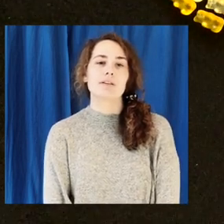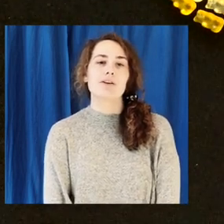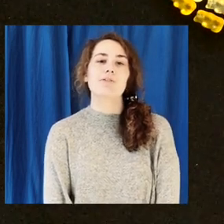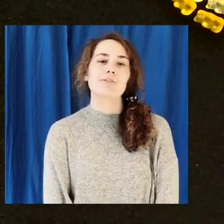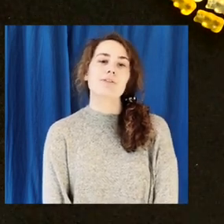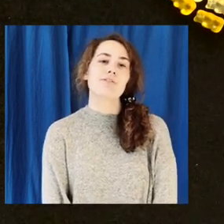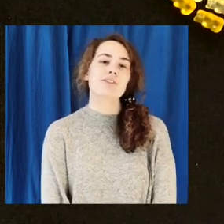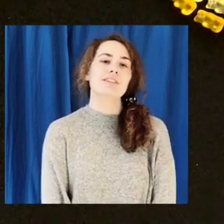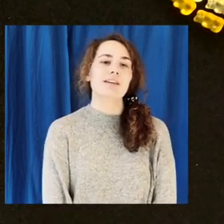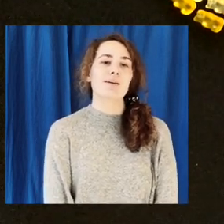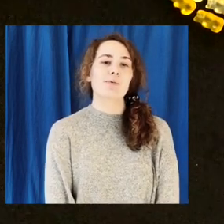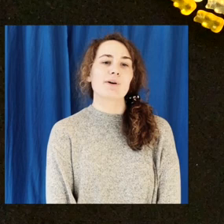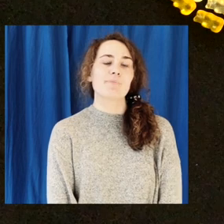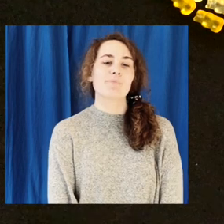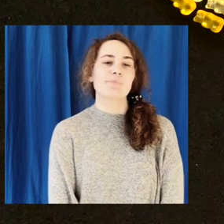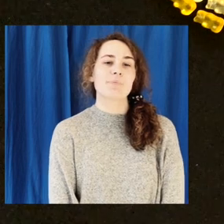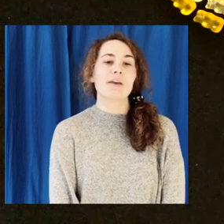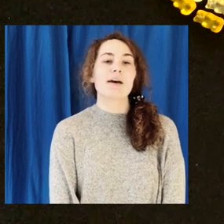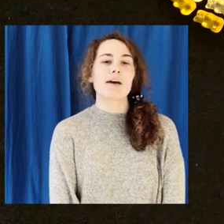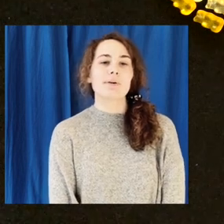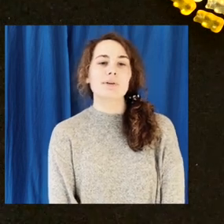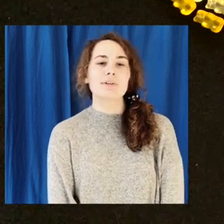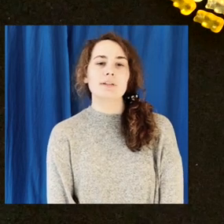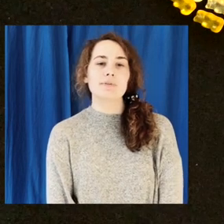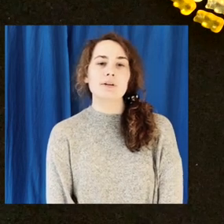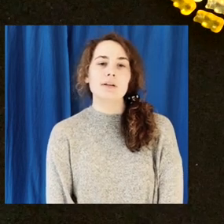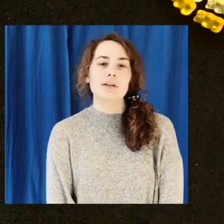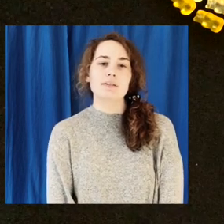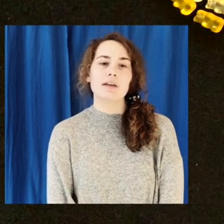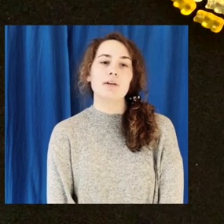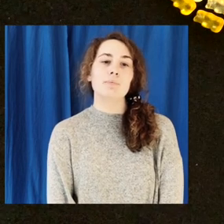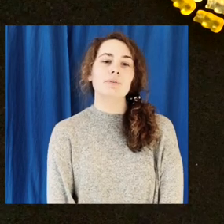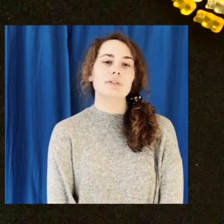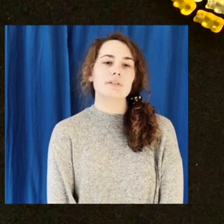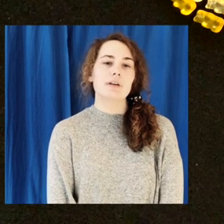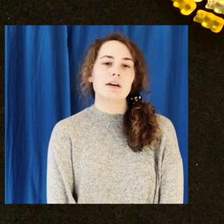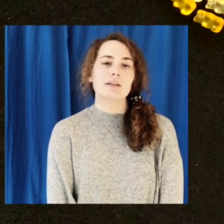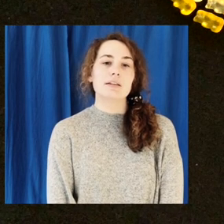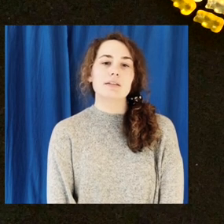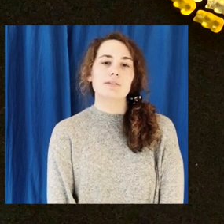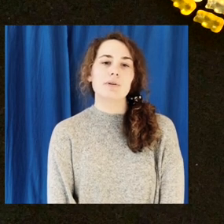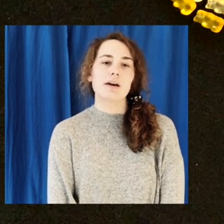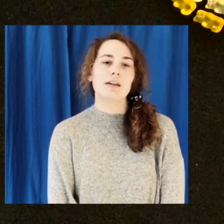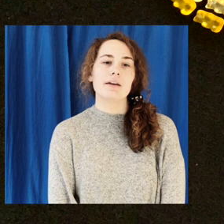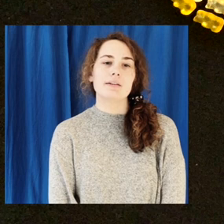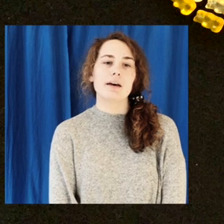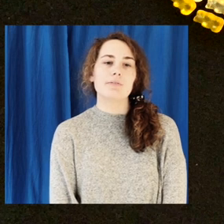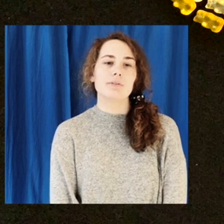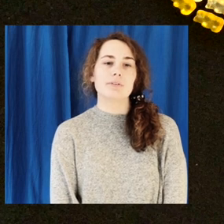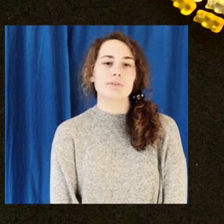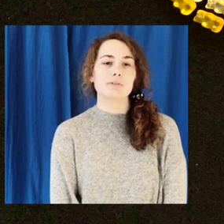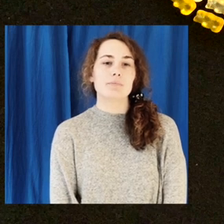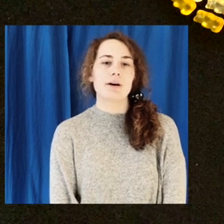hat. Und Gott freut sich sehr darüber. Aber Gott will nicht nur, dass es hell und bunt ist. Das Licht ist nur ein kleiner